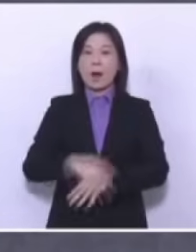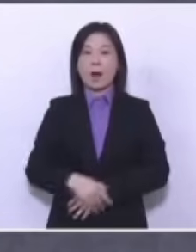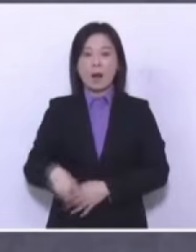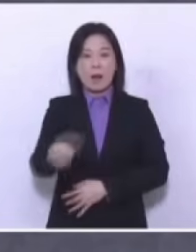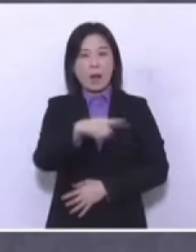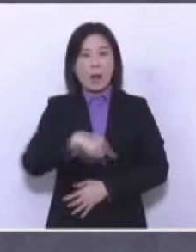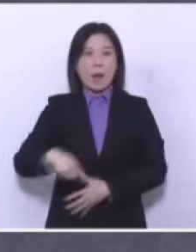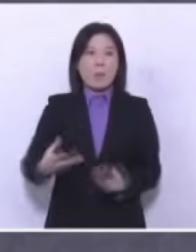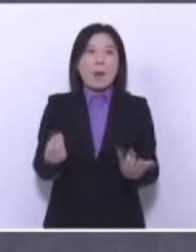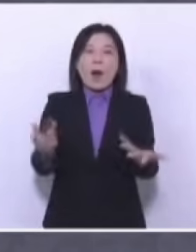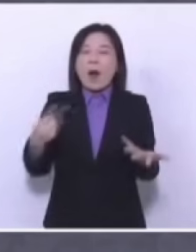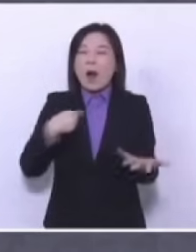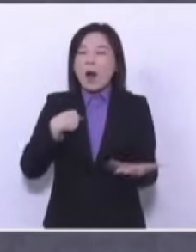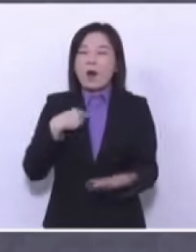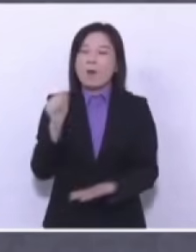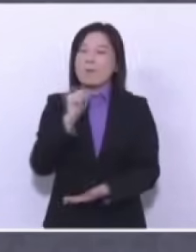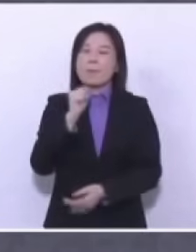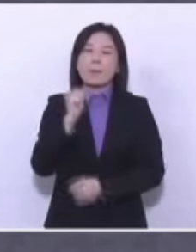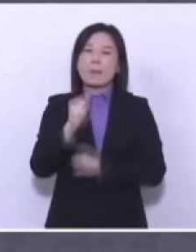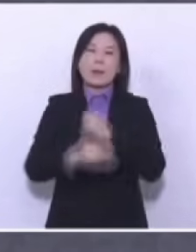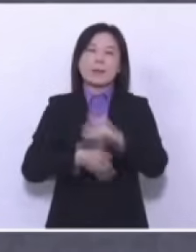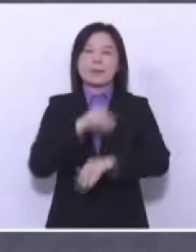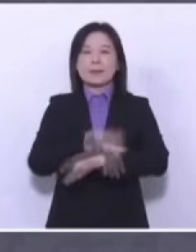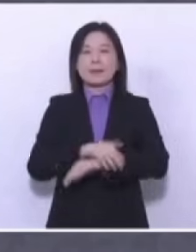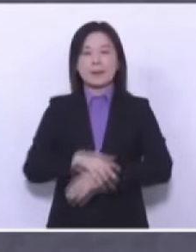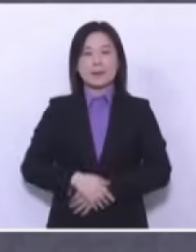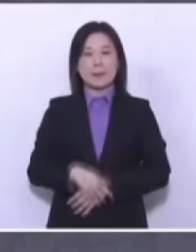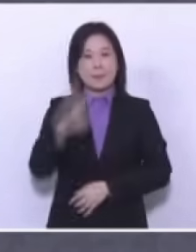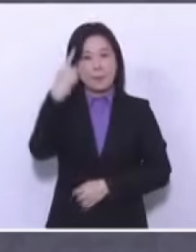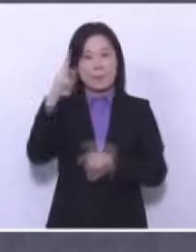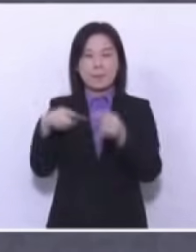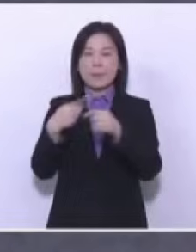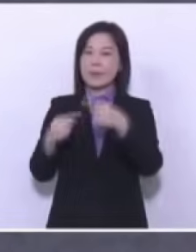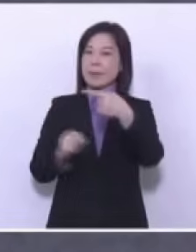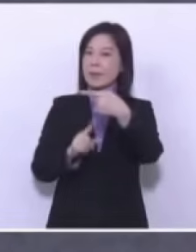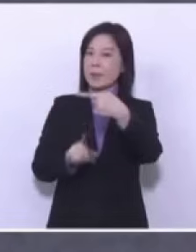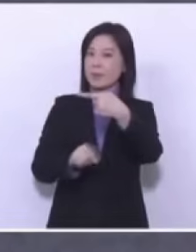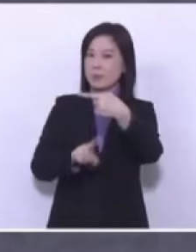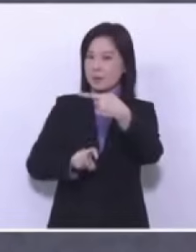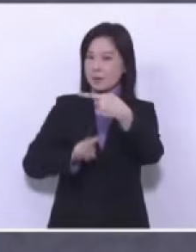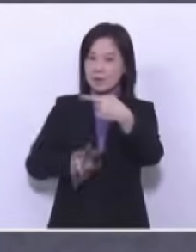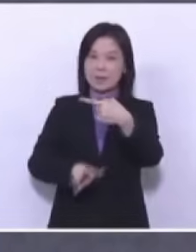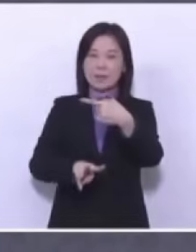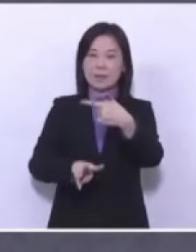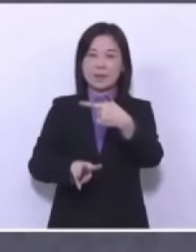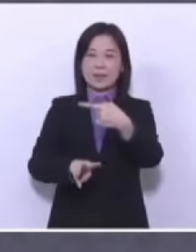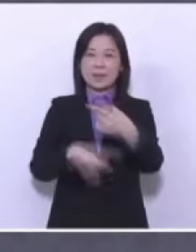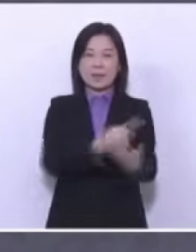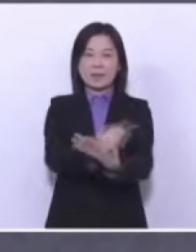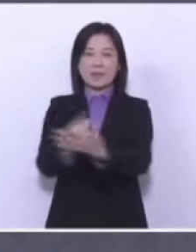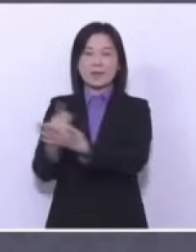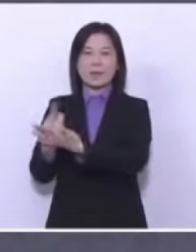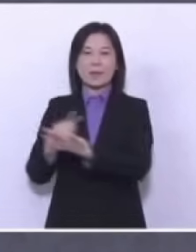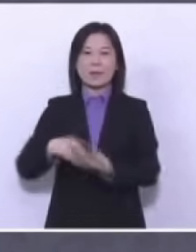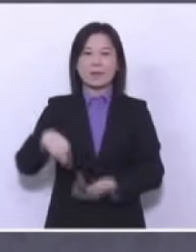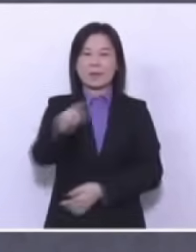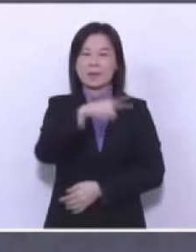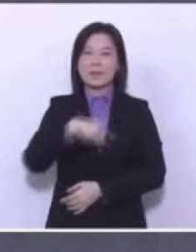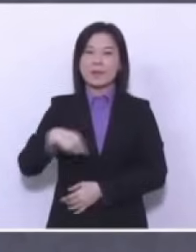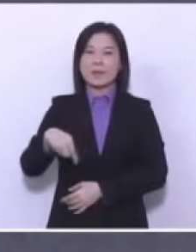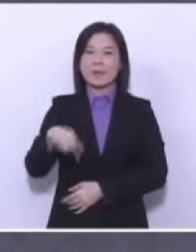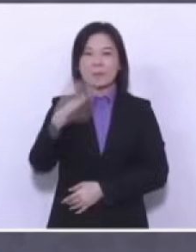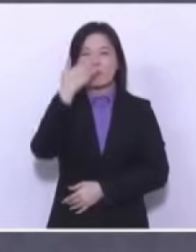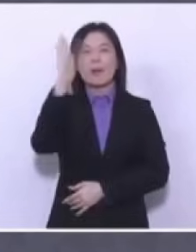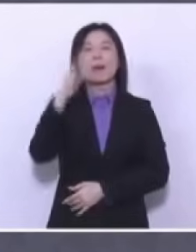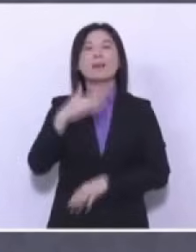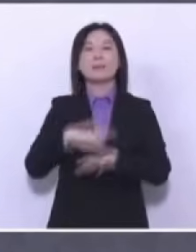到。明年1月13号，各位伙伴们，我们一定会打赢这一场艰苦